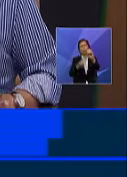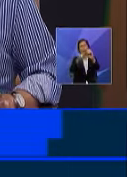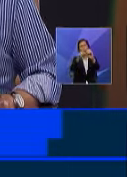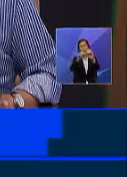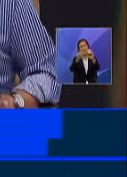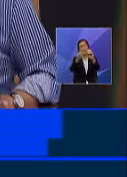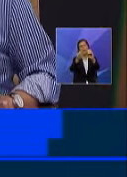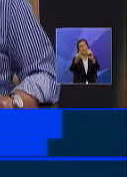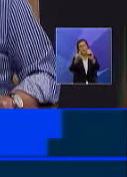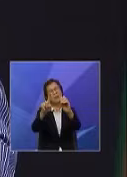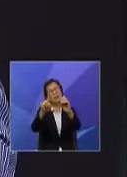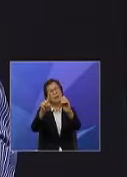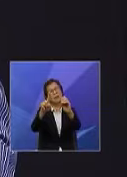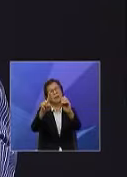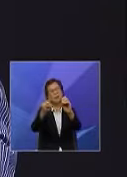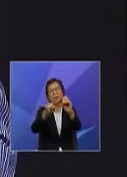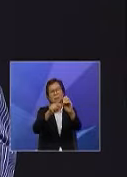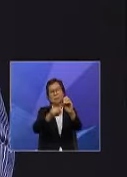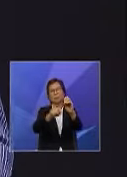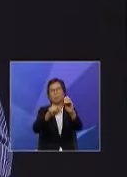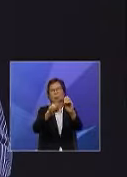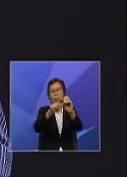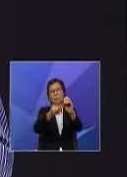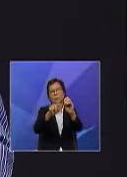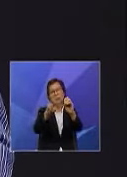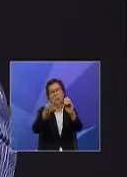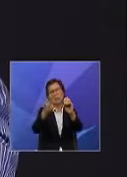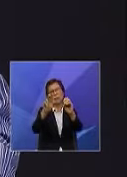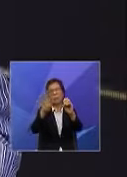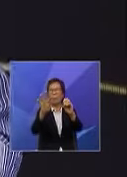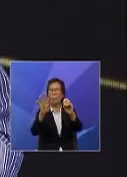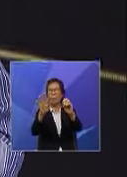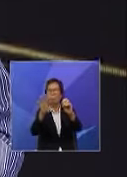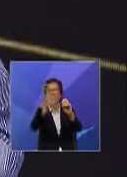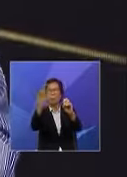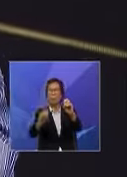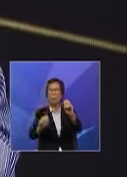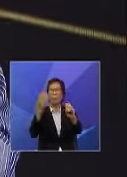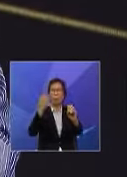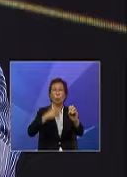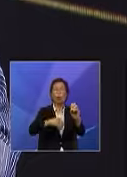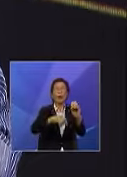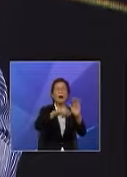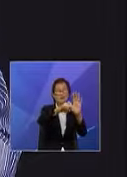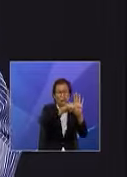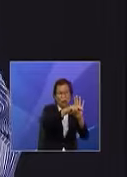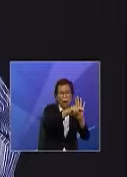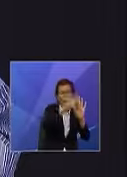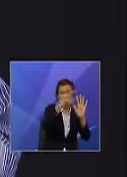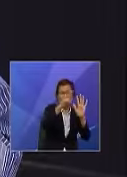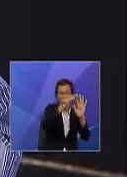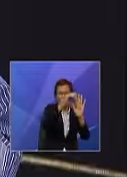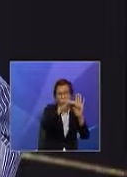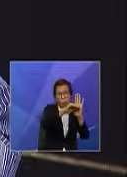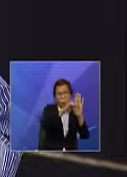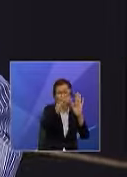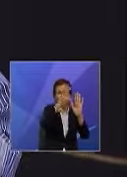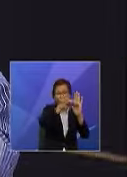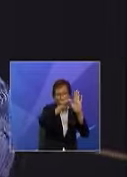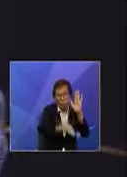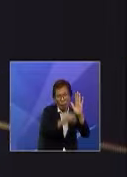03 ke 5% Kalau Tak silap saya dia positif daripada negatif dulu sampai 7 ke bawah Dia dah naik balik ke